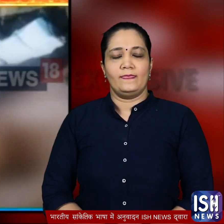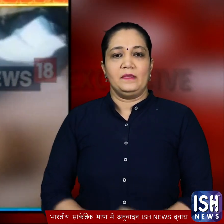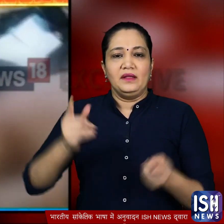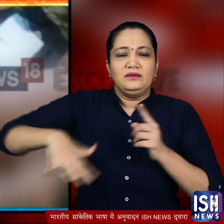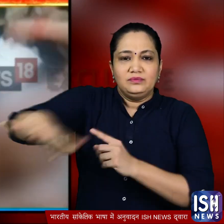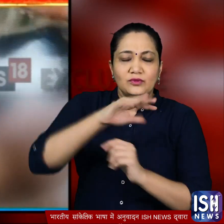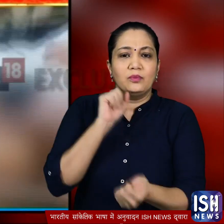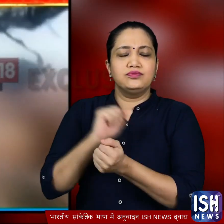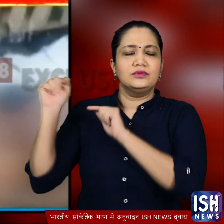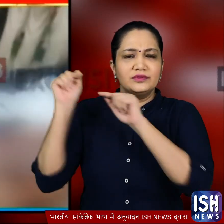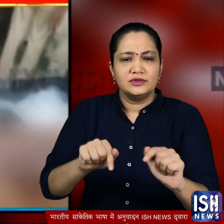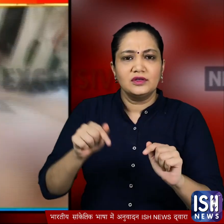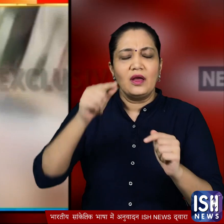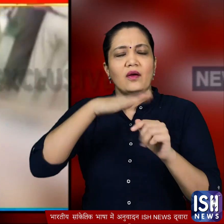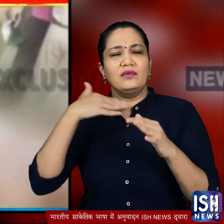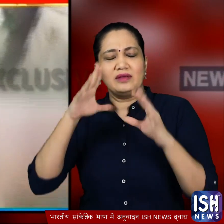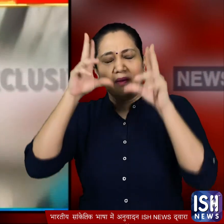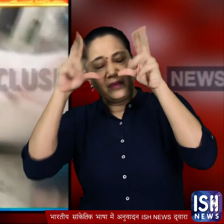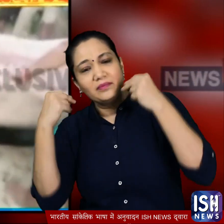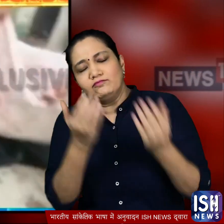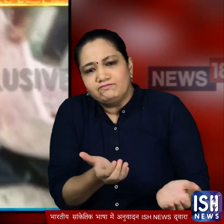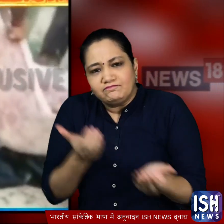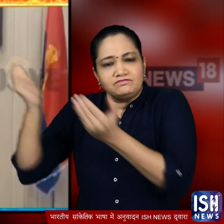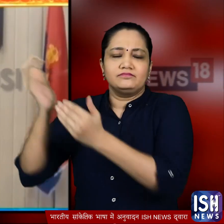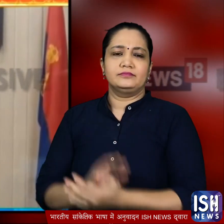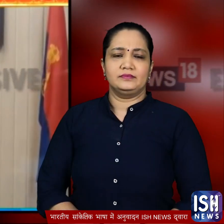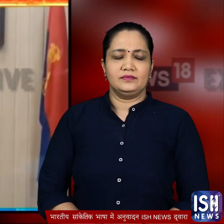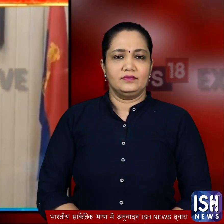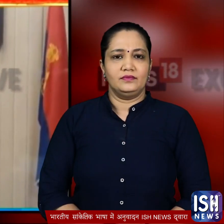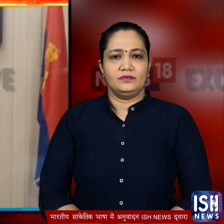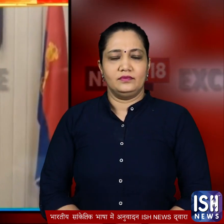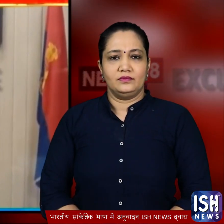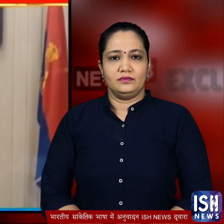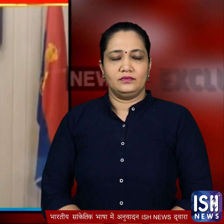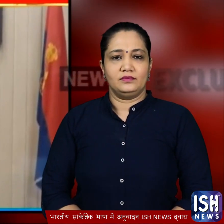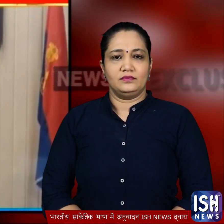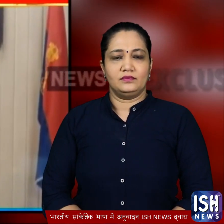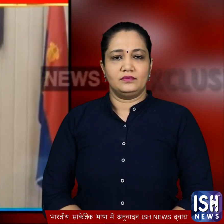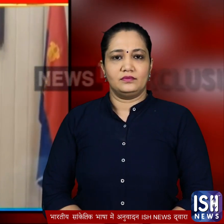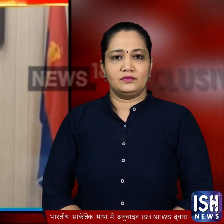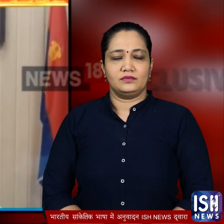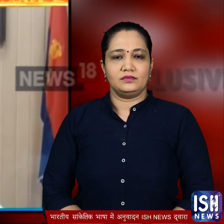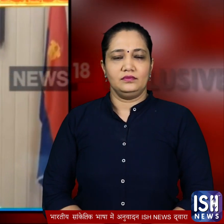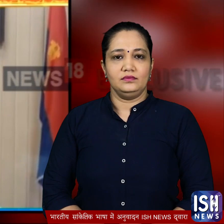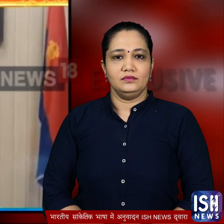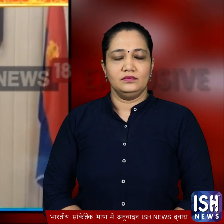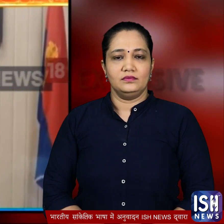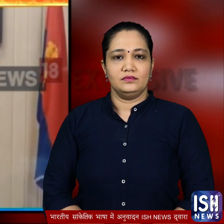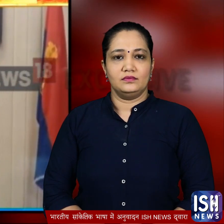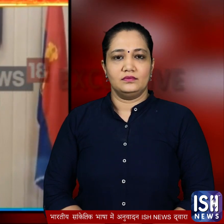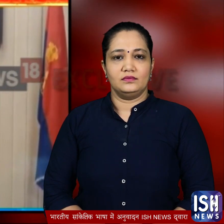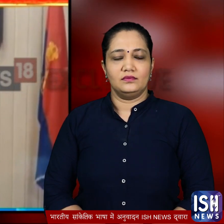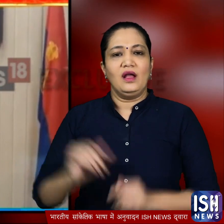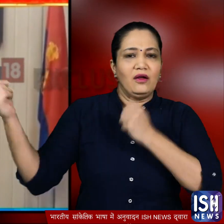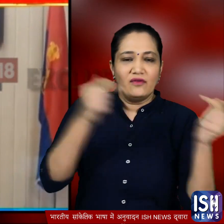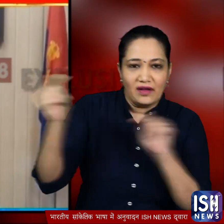मौके पर पहुंची पुलिस बेसुध हो चुके एक आदमी को अपने साथ ले जाती नजर आई। हारा हुआ प्रधान और द्वितीय प्रधान पक्ष के बीच में कुछ कहासुनी